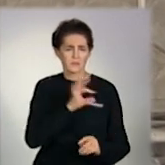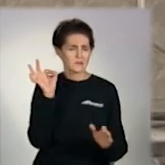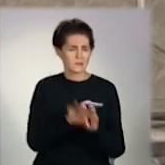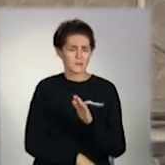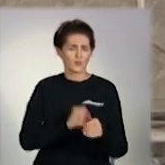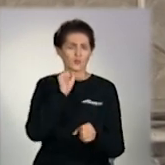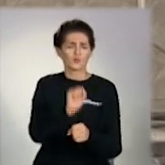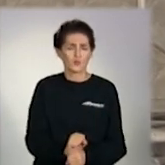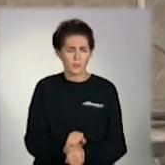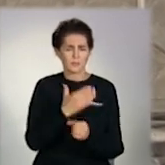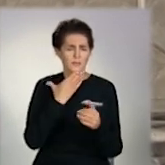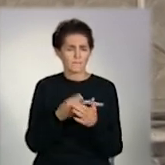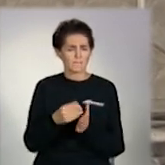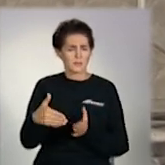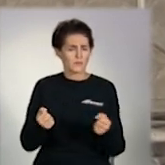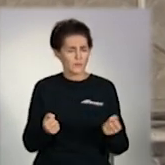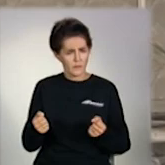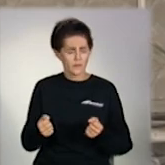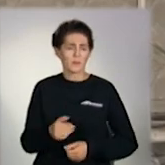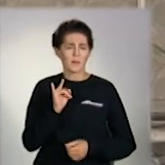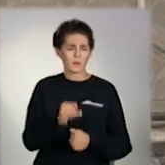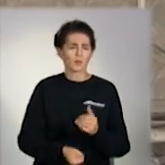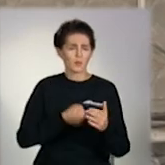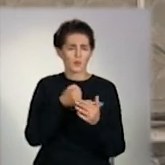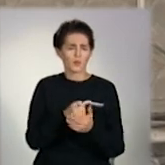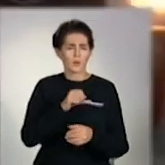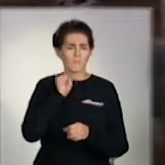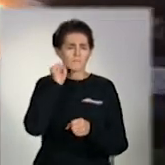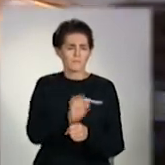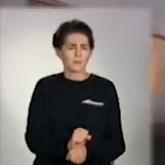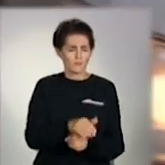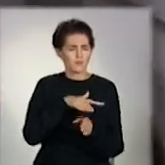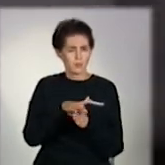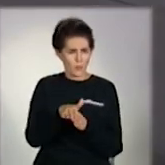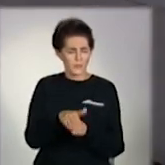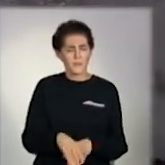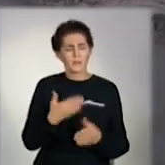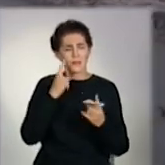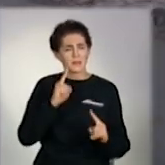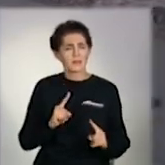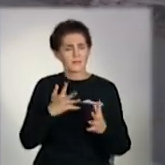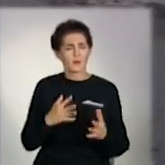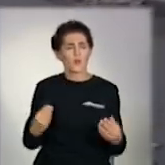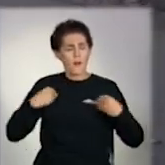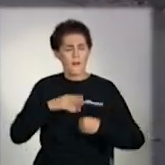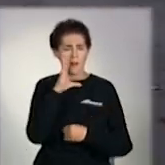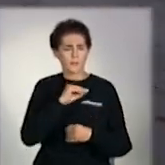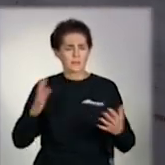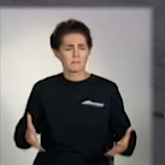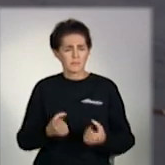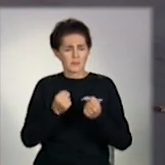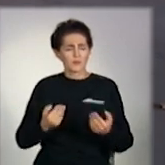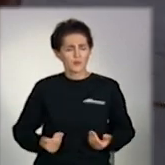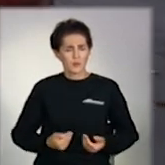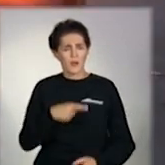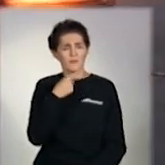негайно зупинити транспортний засіб вплоть до повної зупинки. Яскравий одяг у негоду може врятувати життя, додають